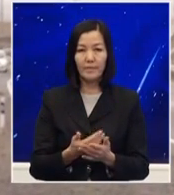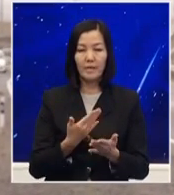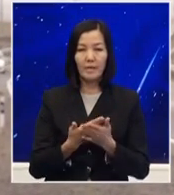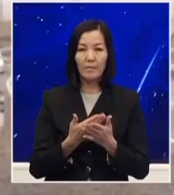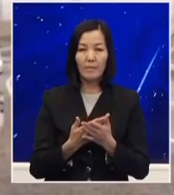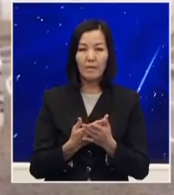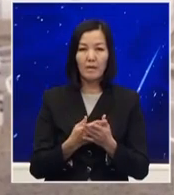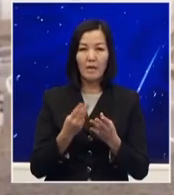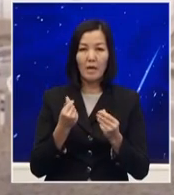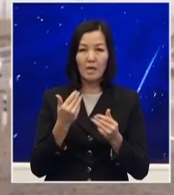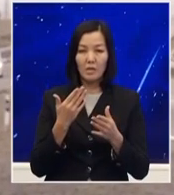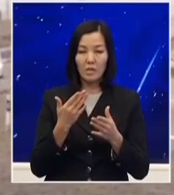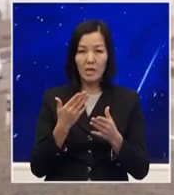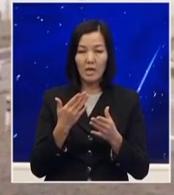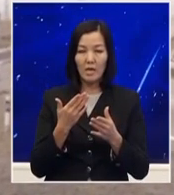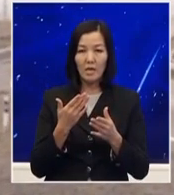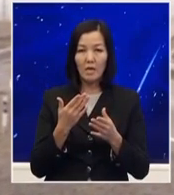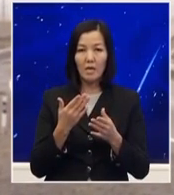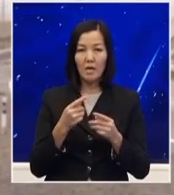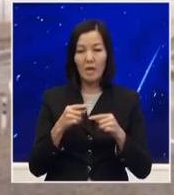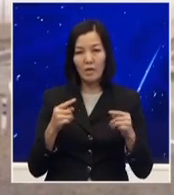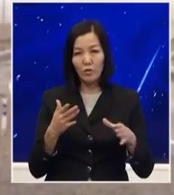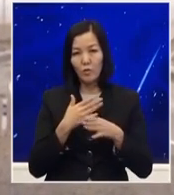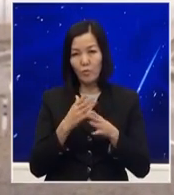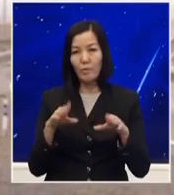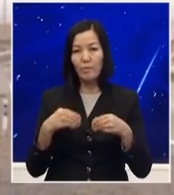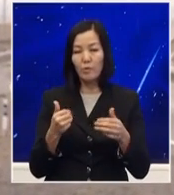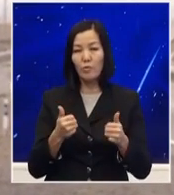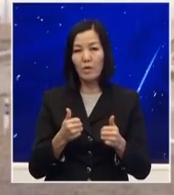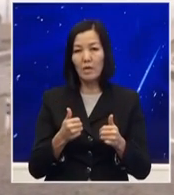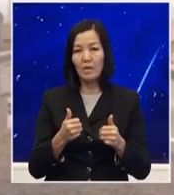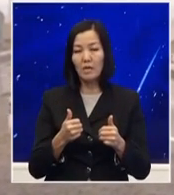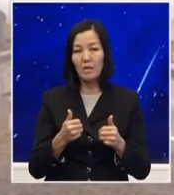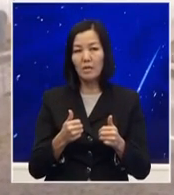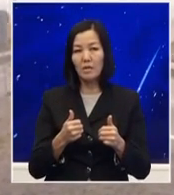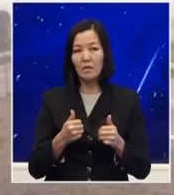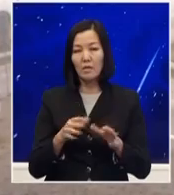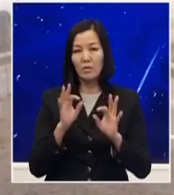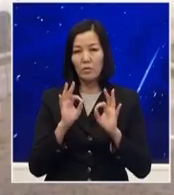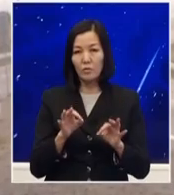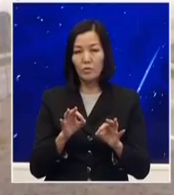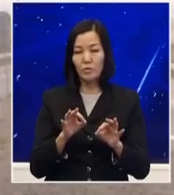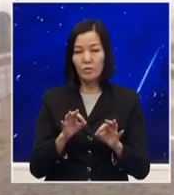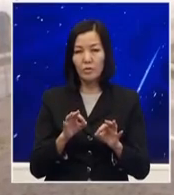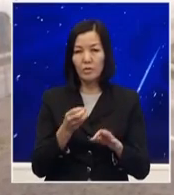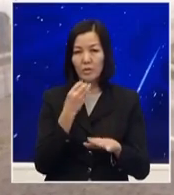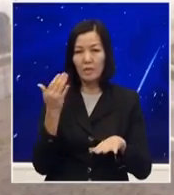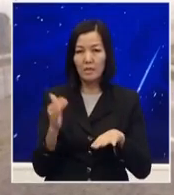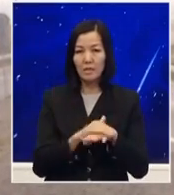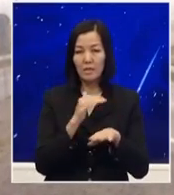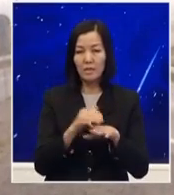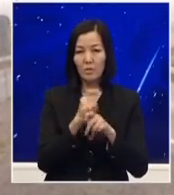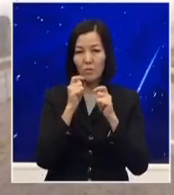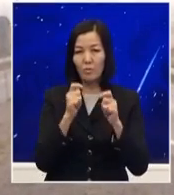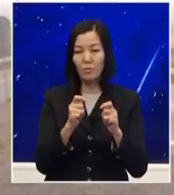әйтеуір шамамыз келгенше, шамамыз жеткенше әйтеуір бұл дүниеде әйтеуір бір жақсы істің